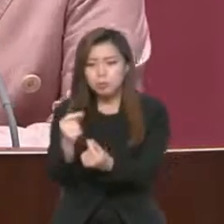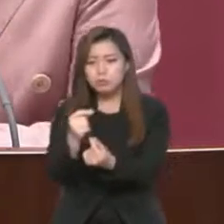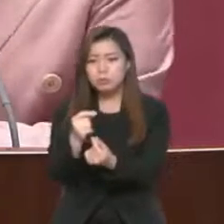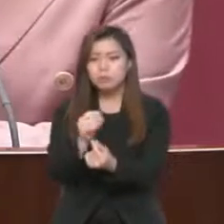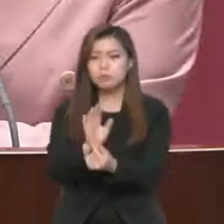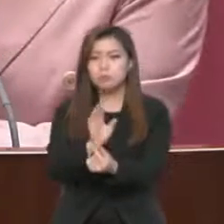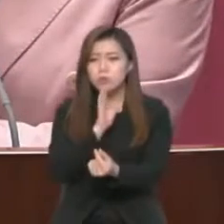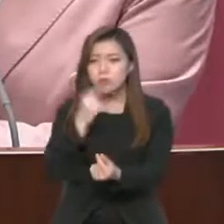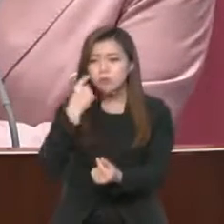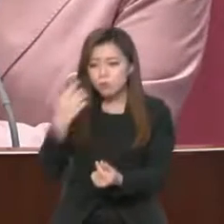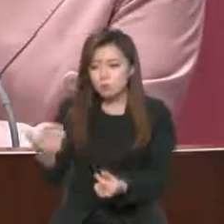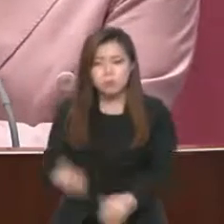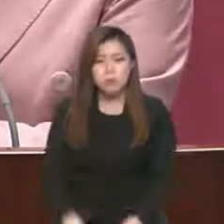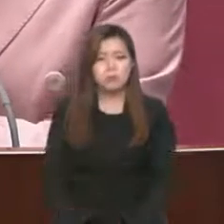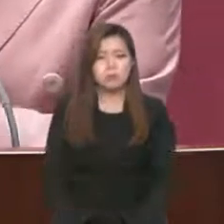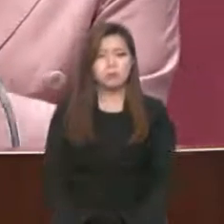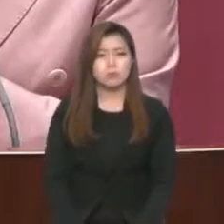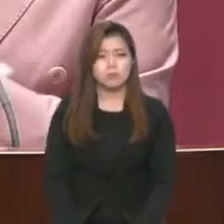여쭤봤습니다.